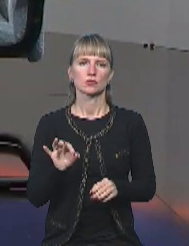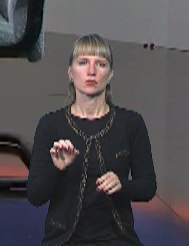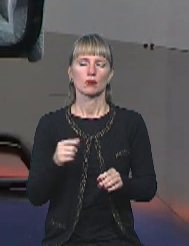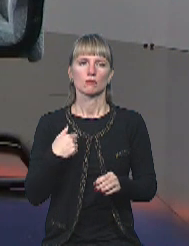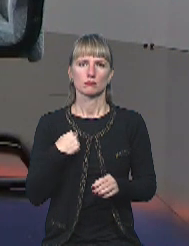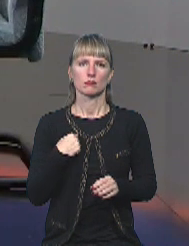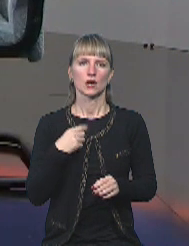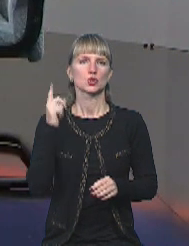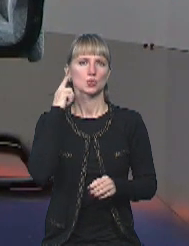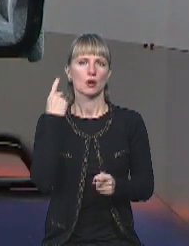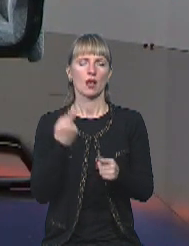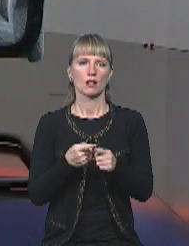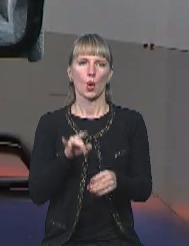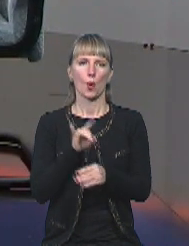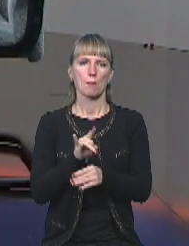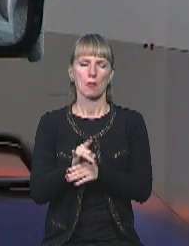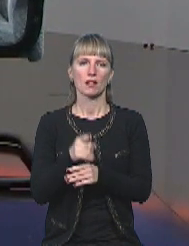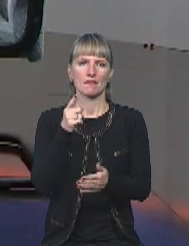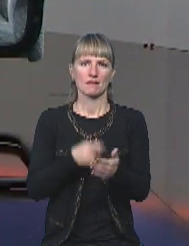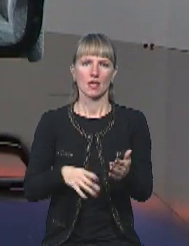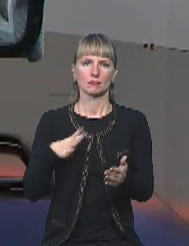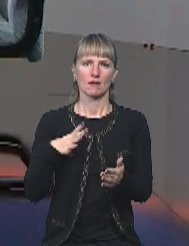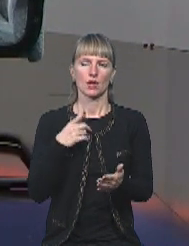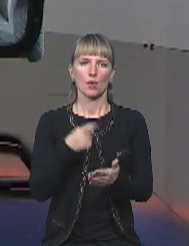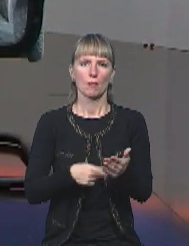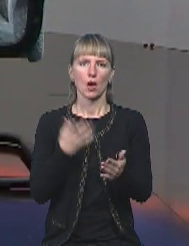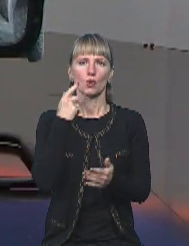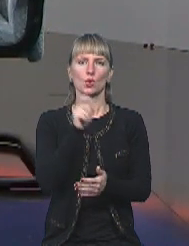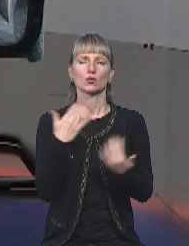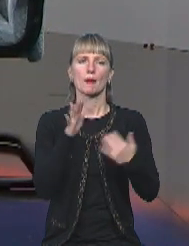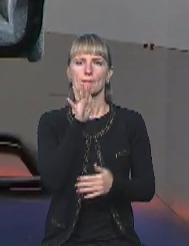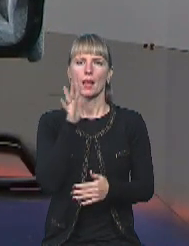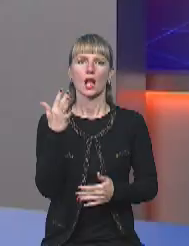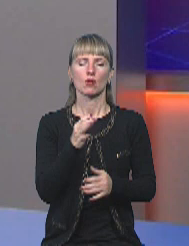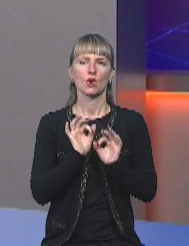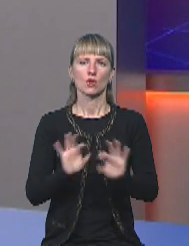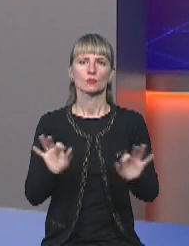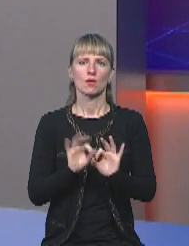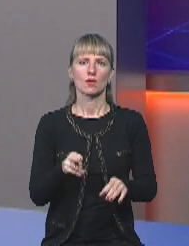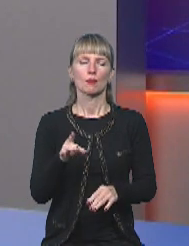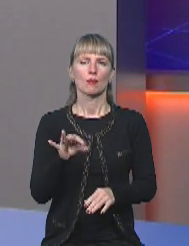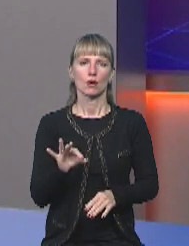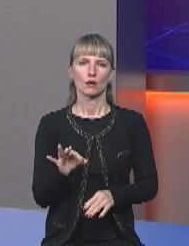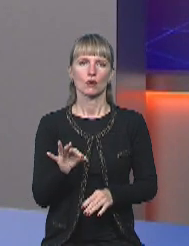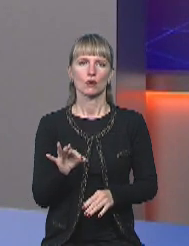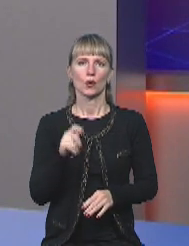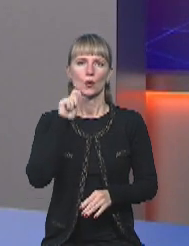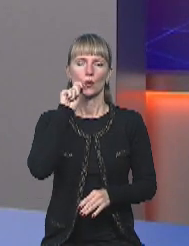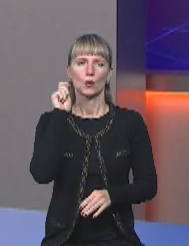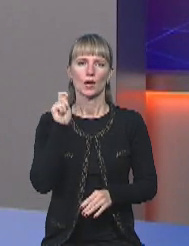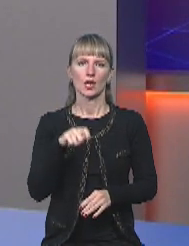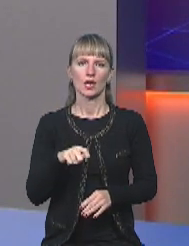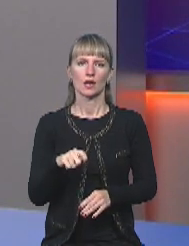фейки і потрапляємо в пастки інформаційні, які грамотно розставляють. А коли людям вже 5 років розповідають про